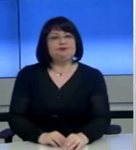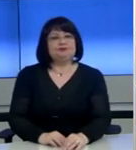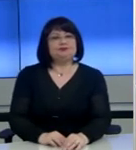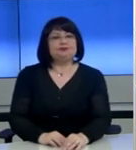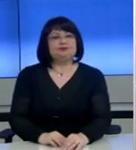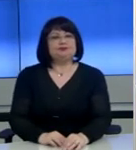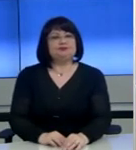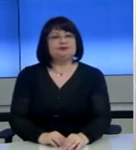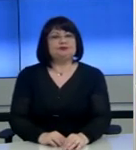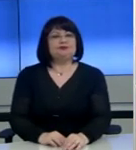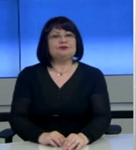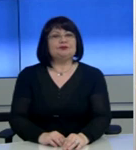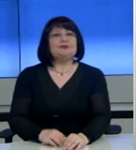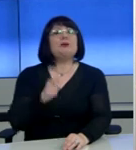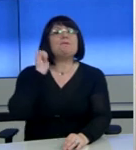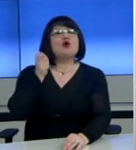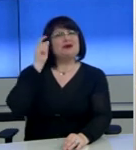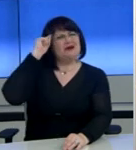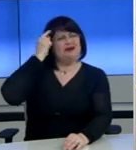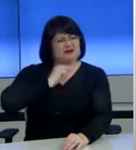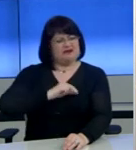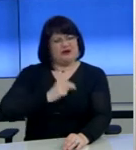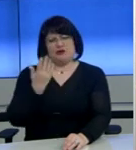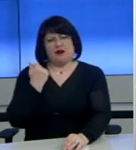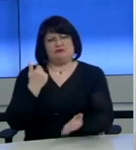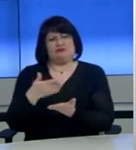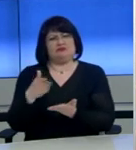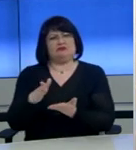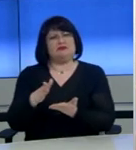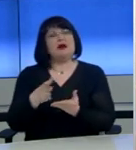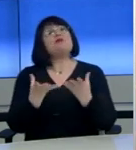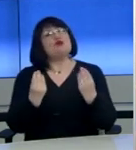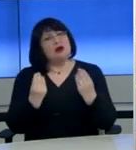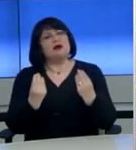Μακριά από πολιτικές σκοπιμότητες, πολλές φορές όμως αυτοί οι δικαστές